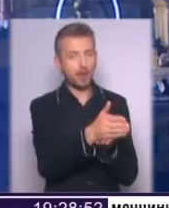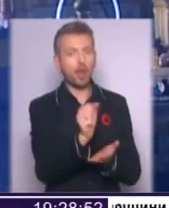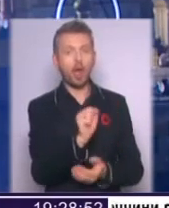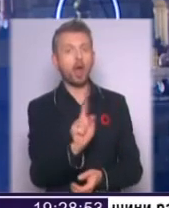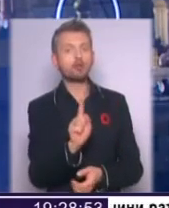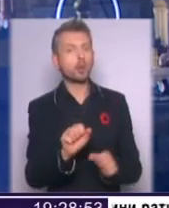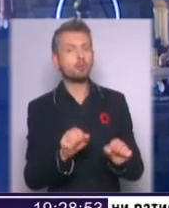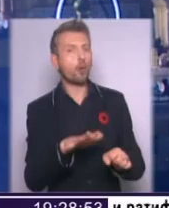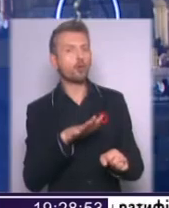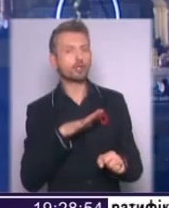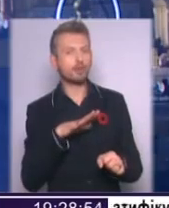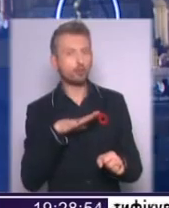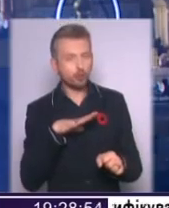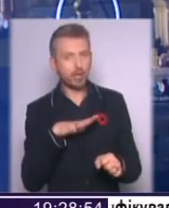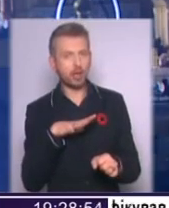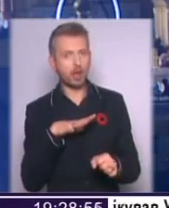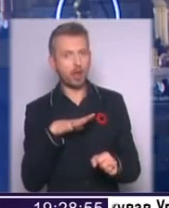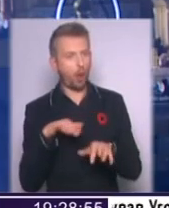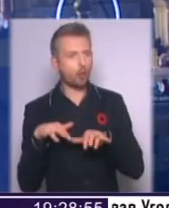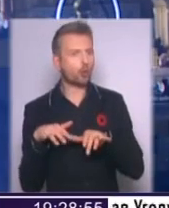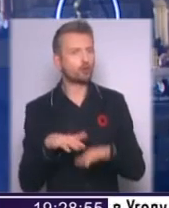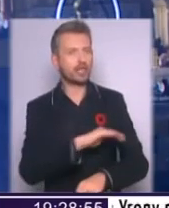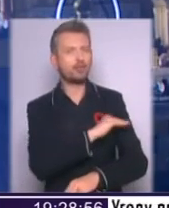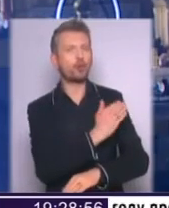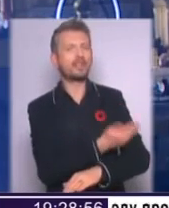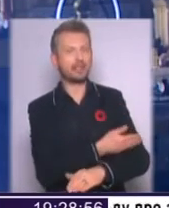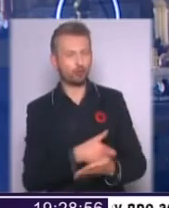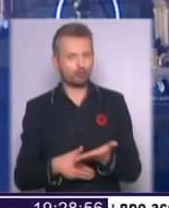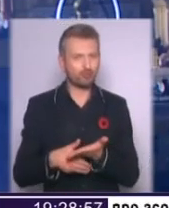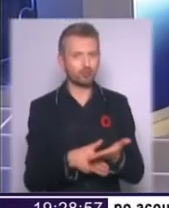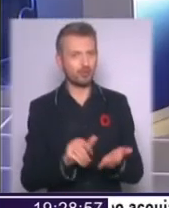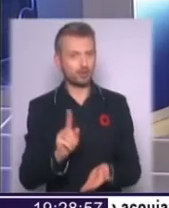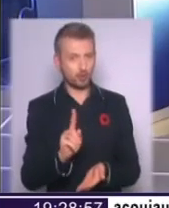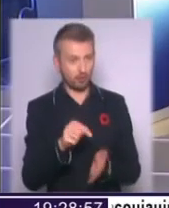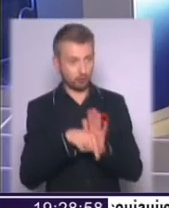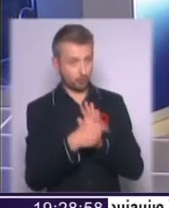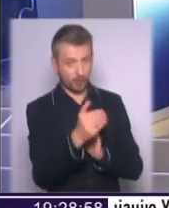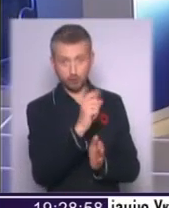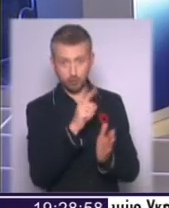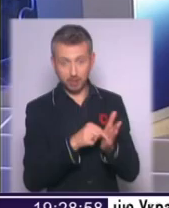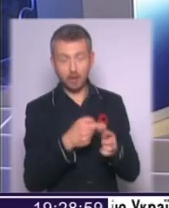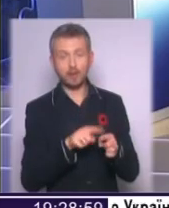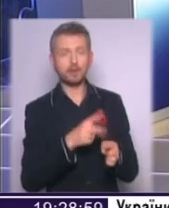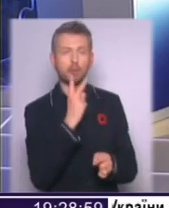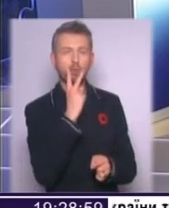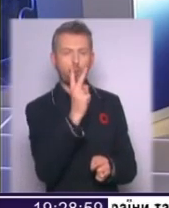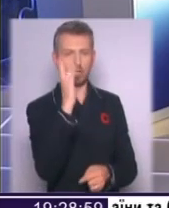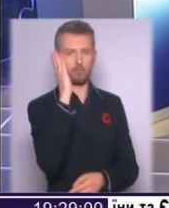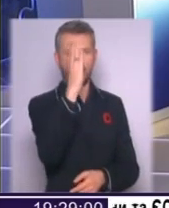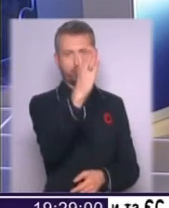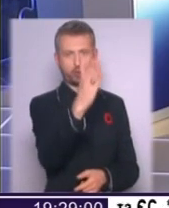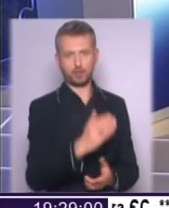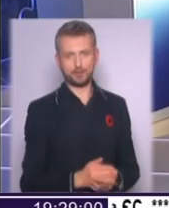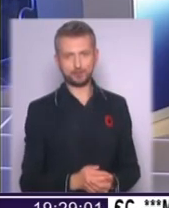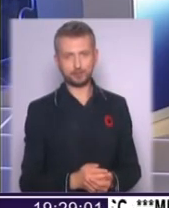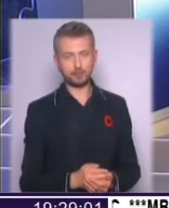може бути рушійною силою, так, от те, суть вашого питання, так, так, це якраз погляд в майбутнє. Угу. І